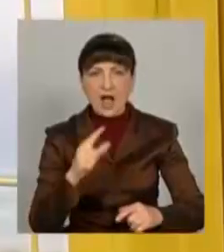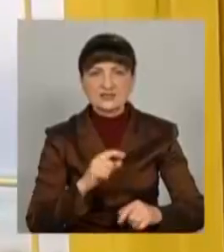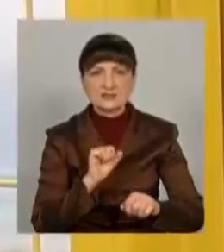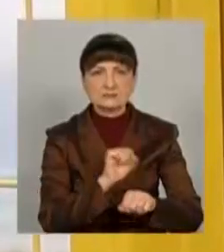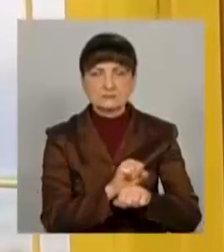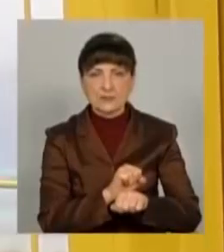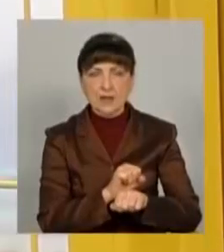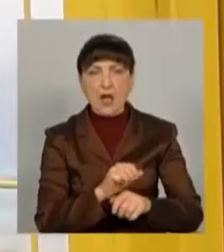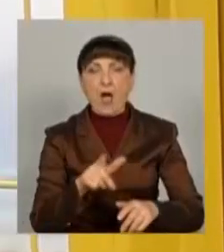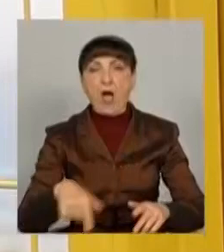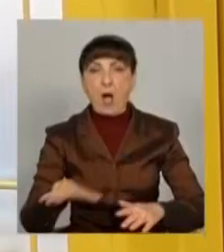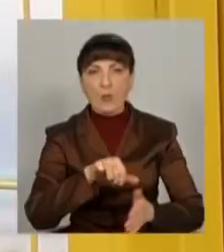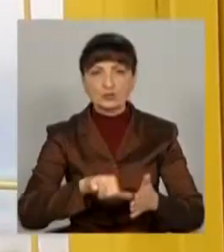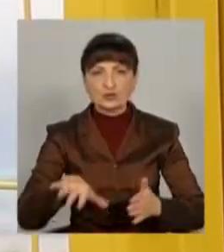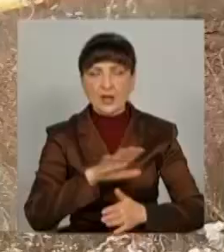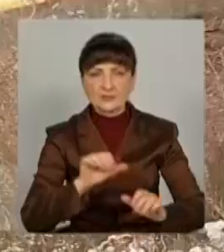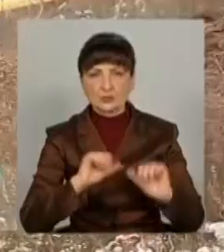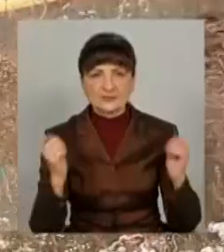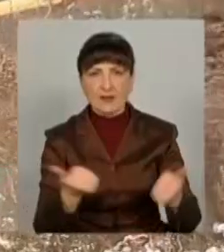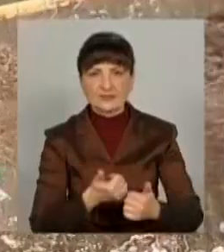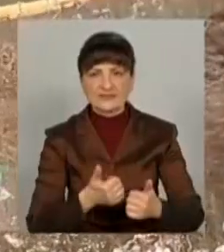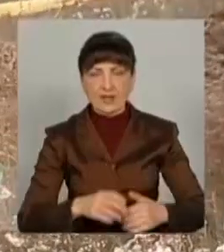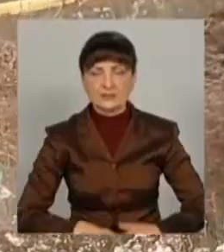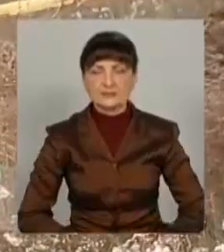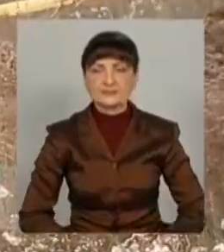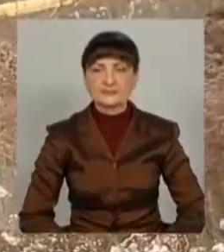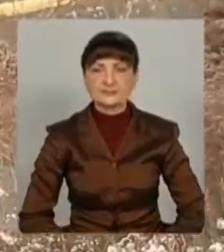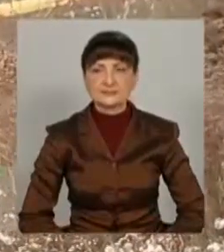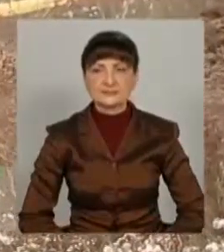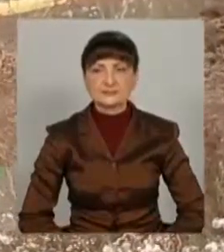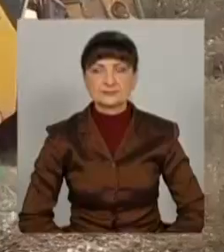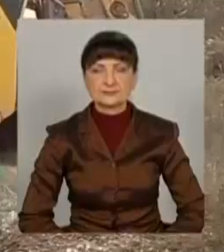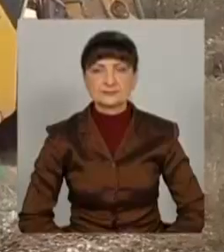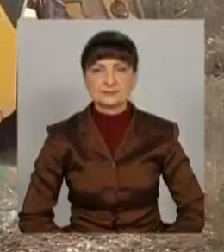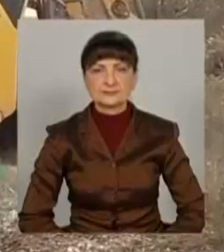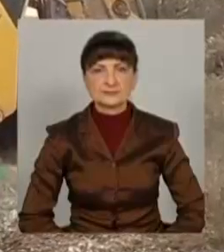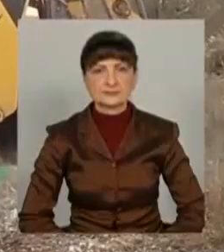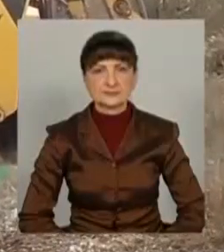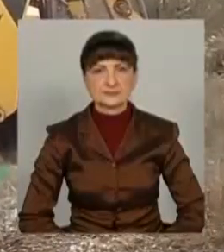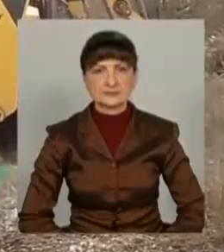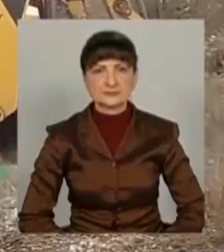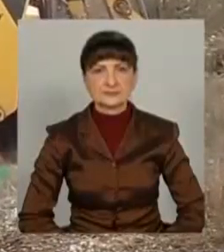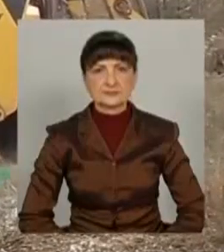а аварийный данный участок закольцевали. Лейла Осева, Жомарт Кудайбергенов, телеканал Алматы, Актобе.